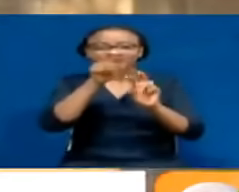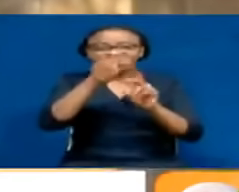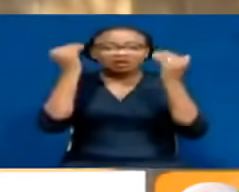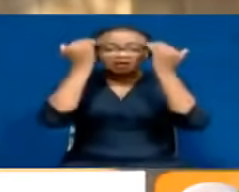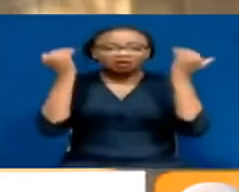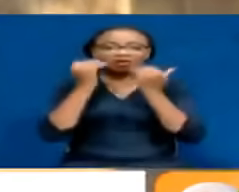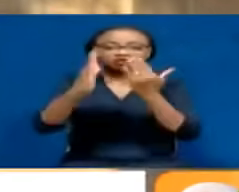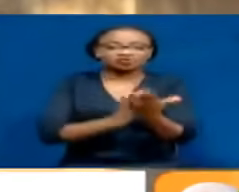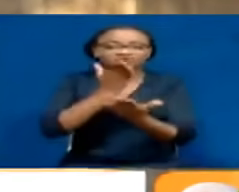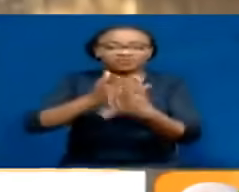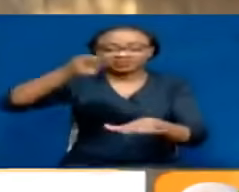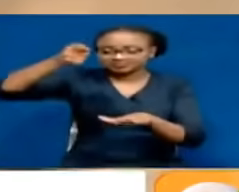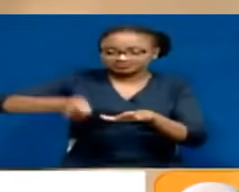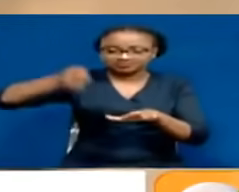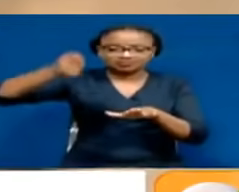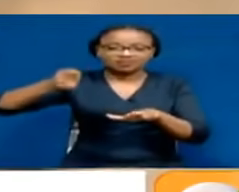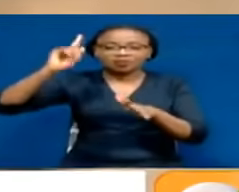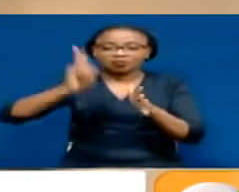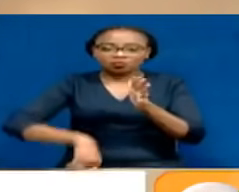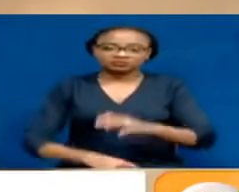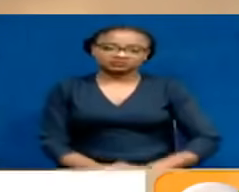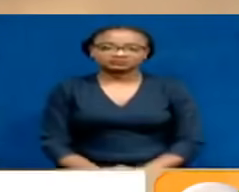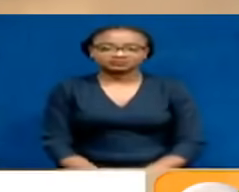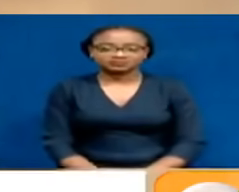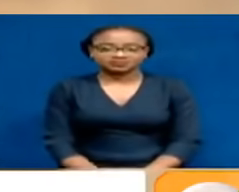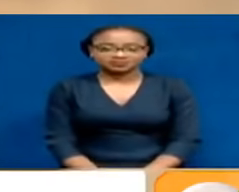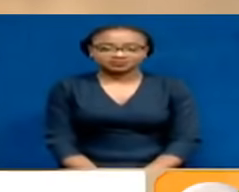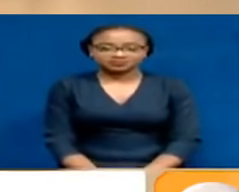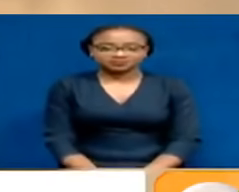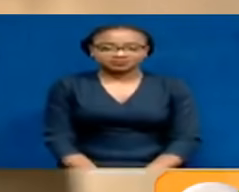wa mahakama ya rufaa. Gatete Njoroge, Runinga ya Citizen.